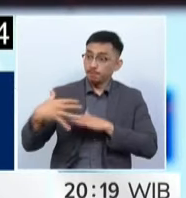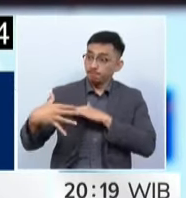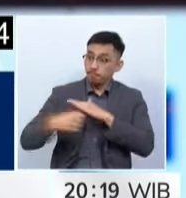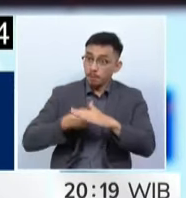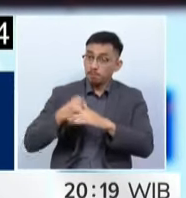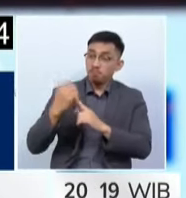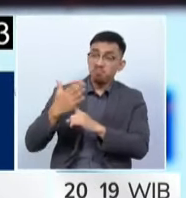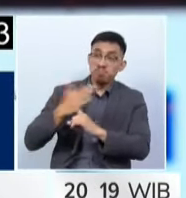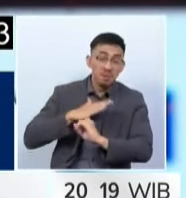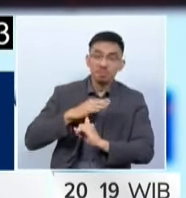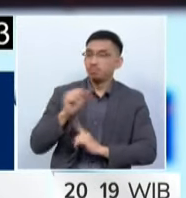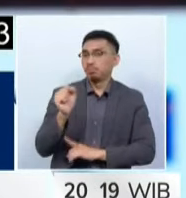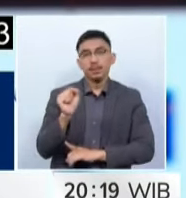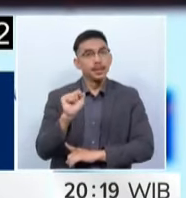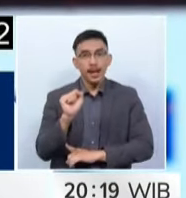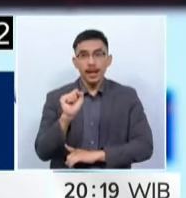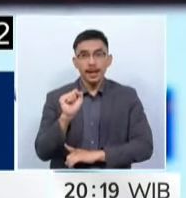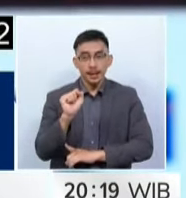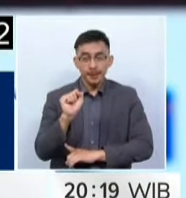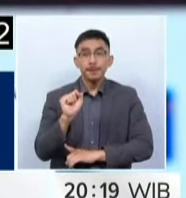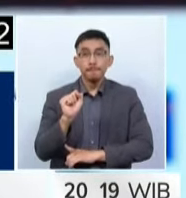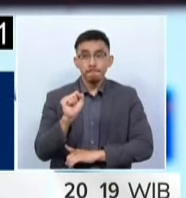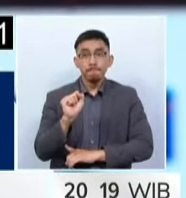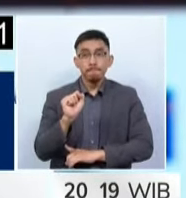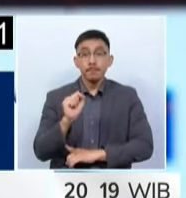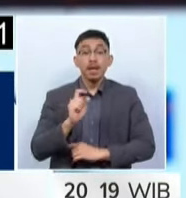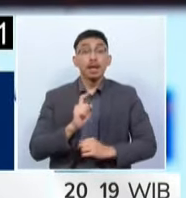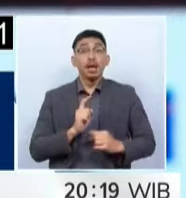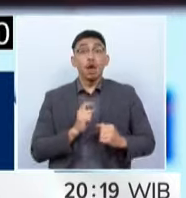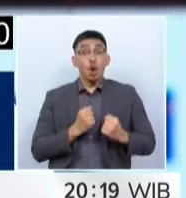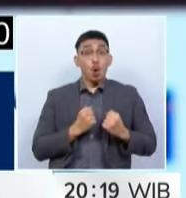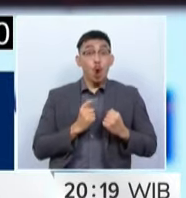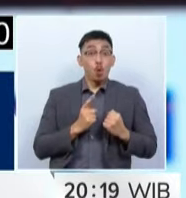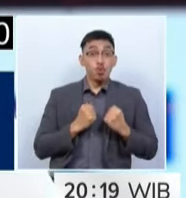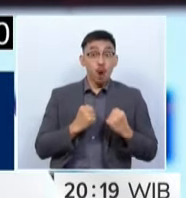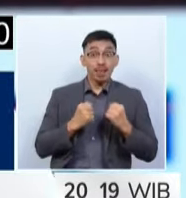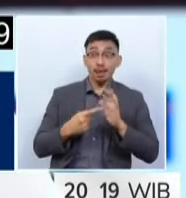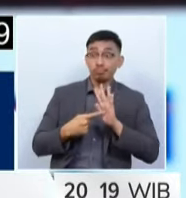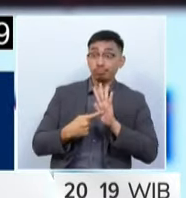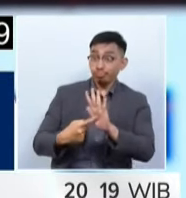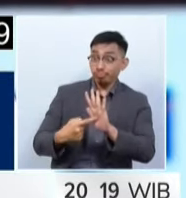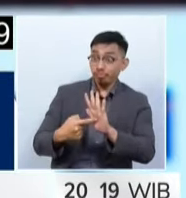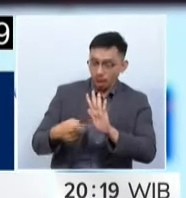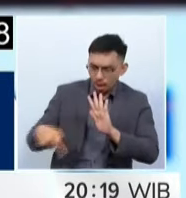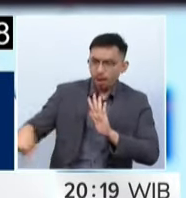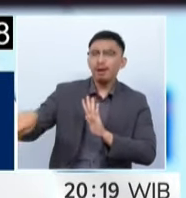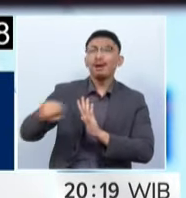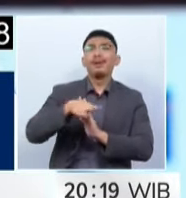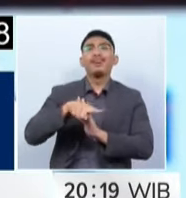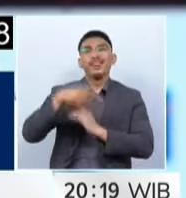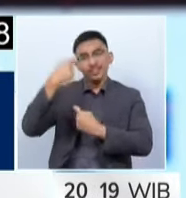hanya dengan kekuatan kita akan dihormati dan kita akan amankan kekayaan kita amankan ekonomi kita